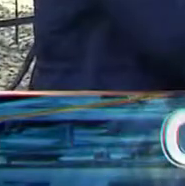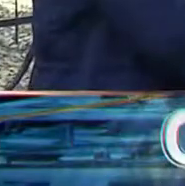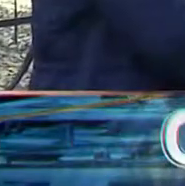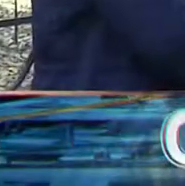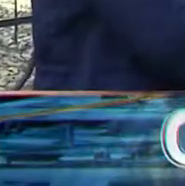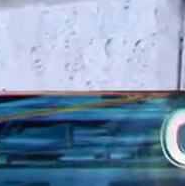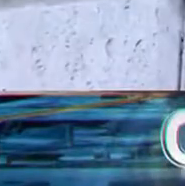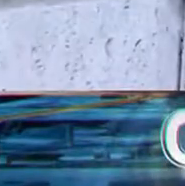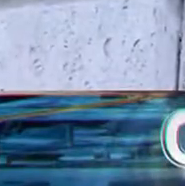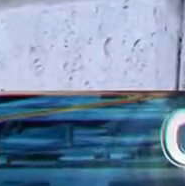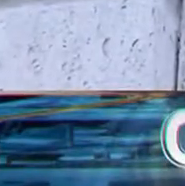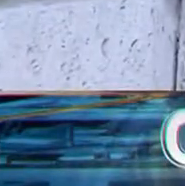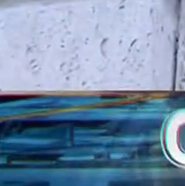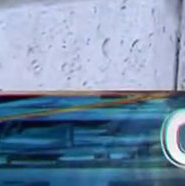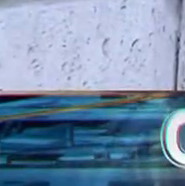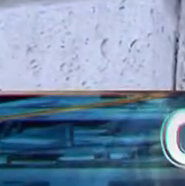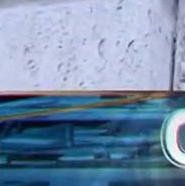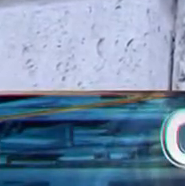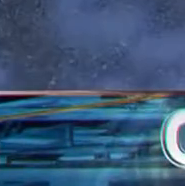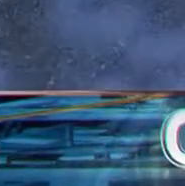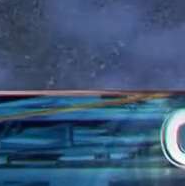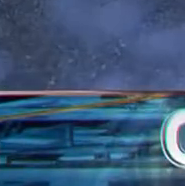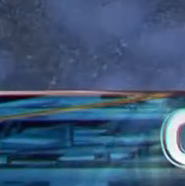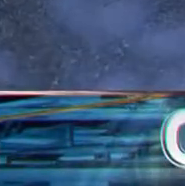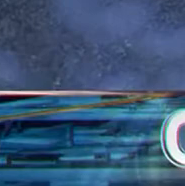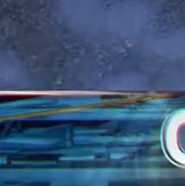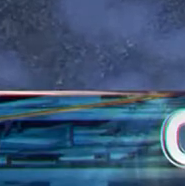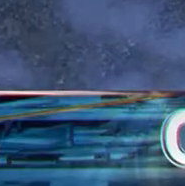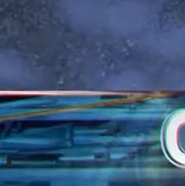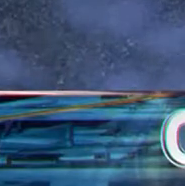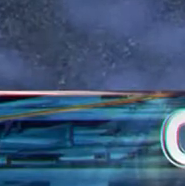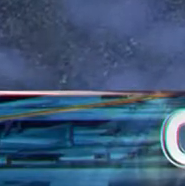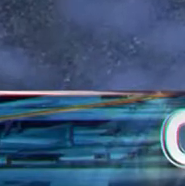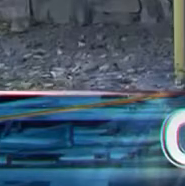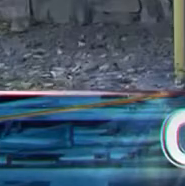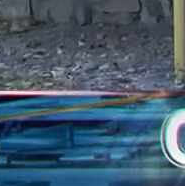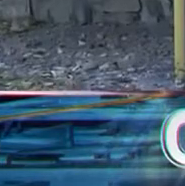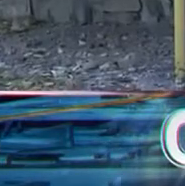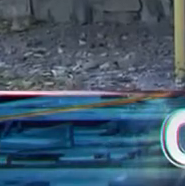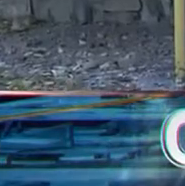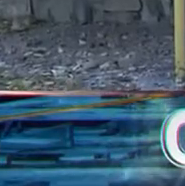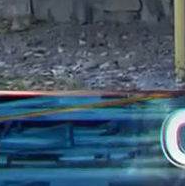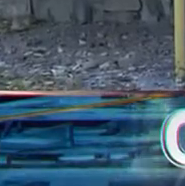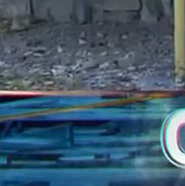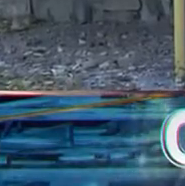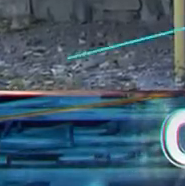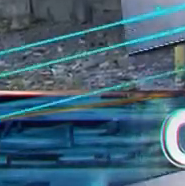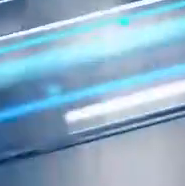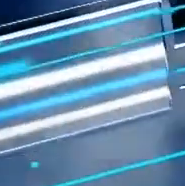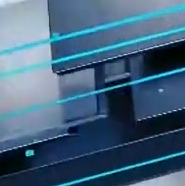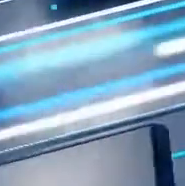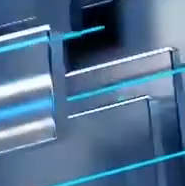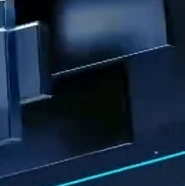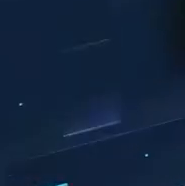На века. Памятную табличку с именем академика, ученого Жомарта Жапарова установили в Талдыкургане.